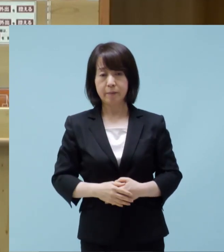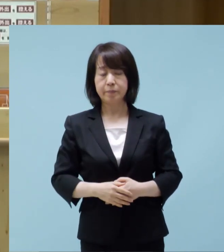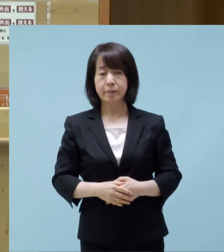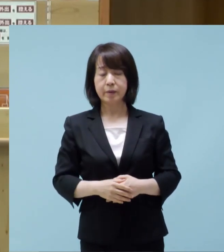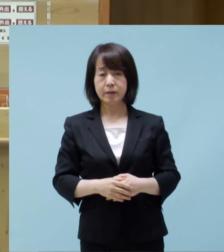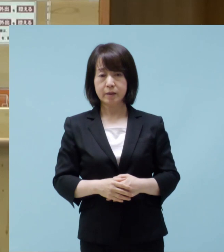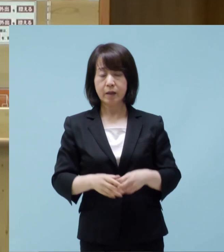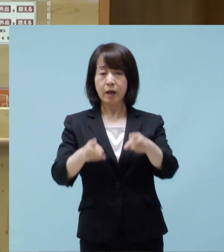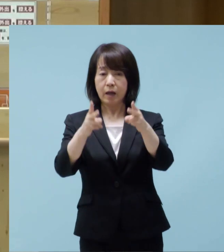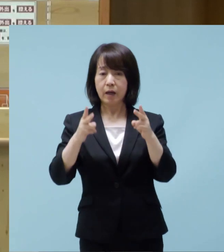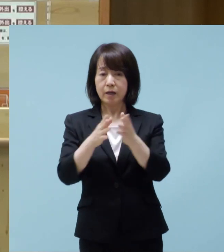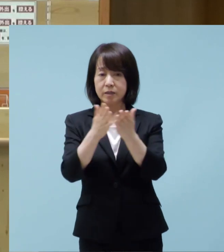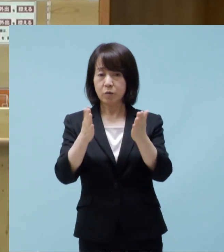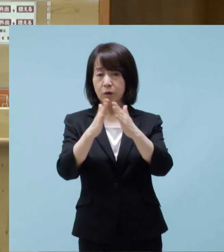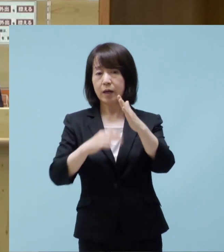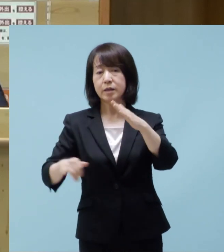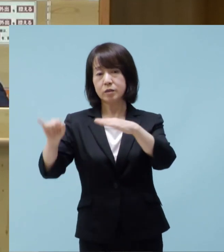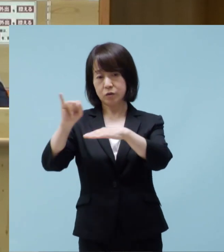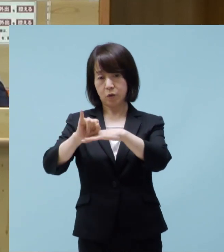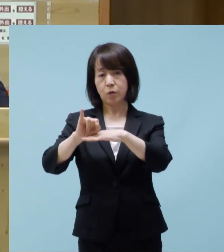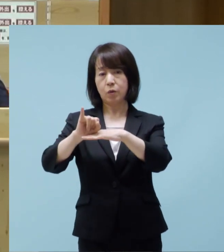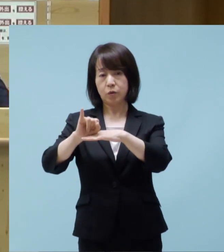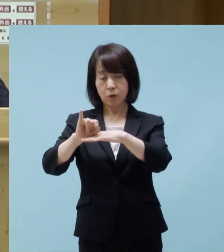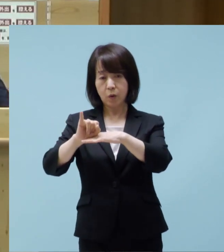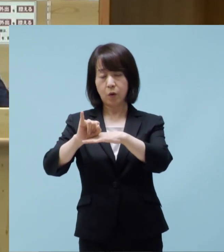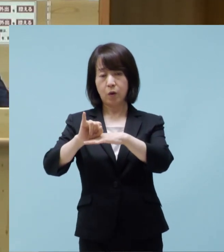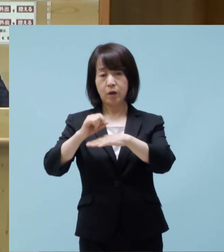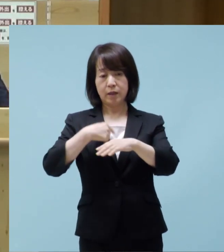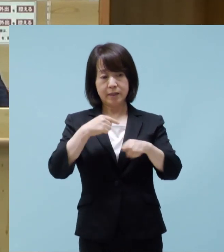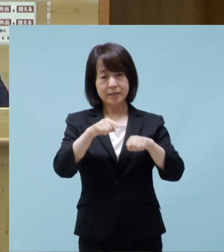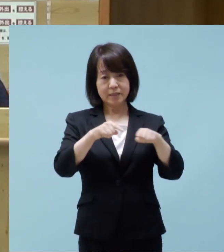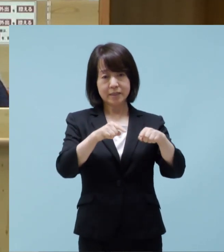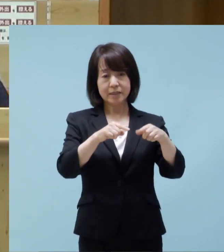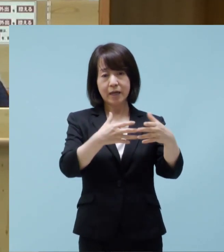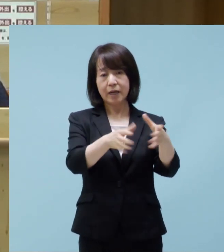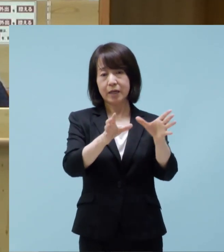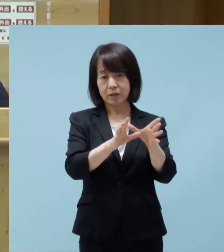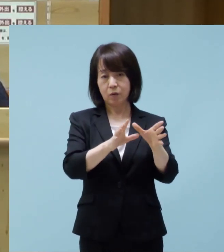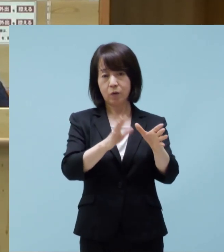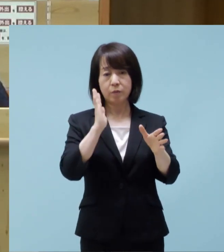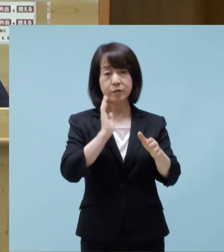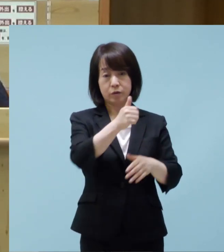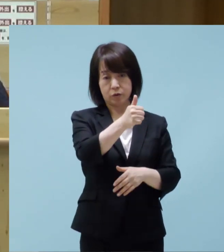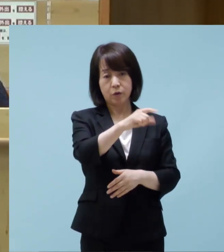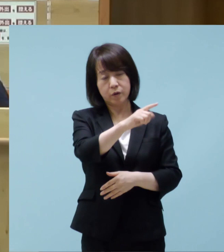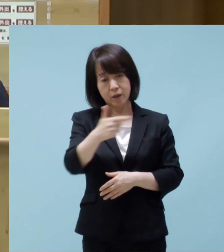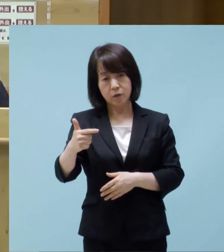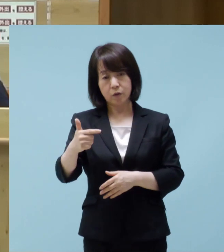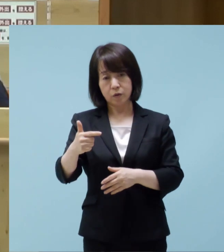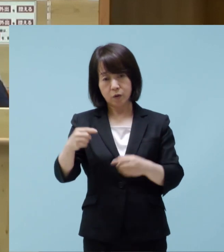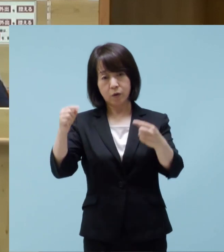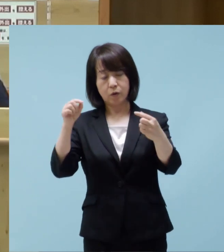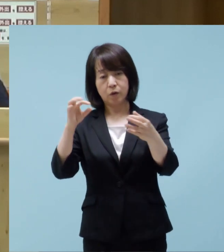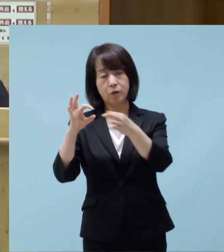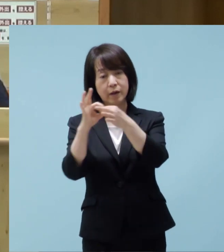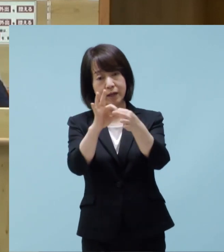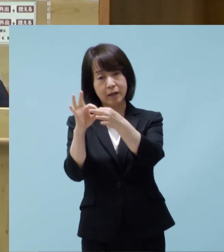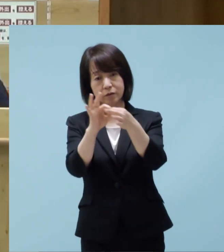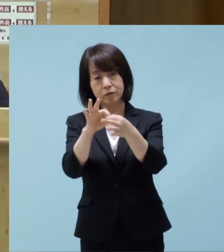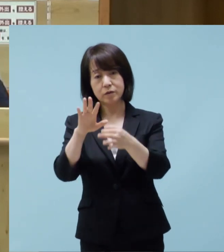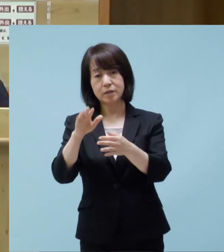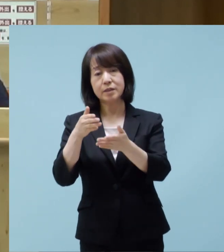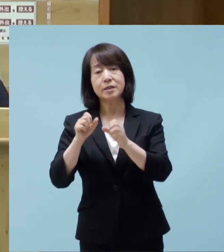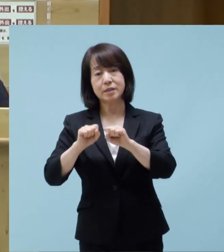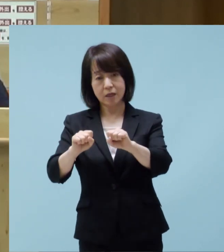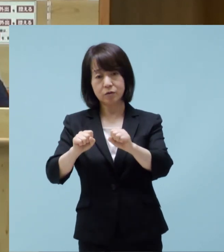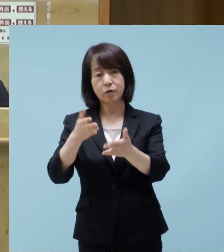皆様と直接電話で話をして連携密に取っているというお話がありました。実際に知事としてどのようなお話を